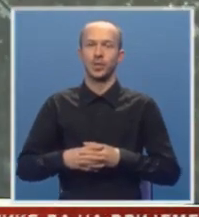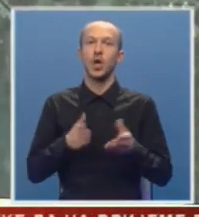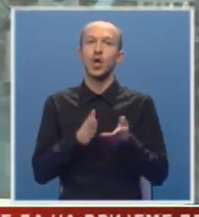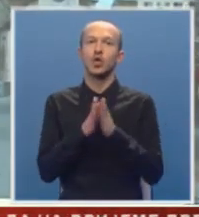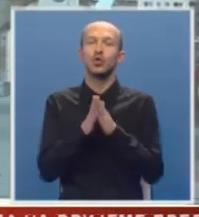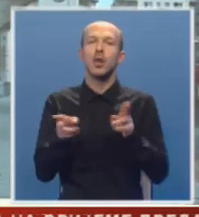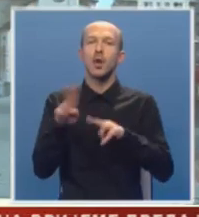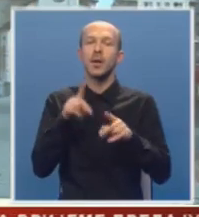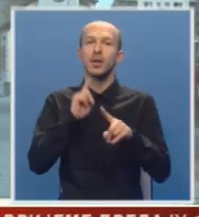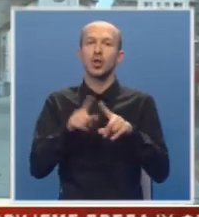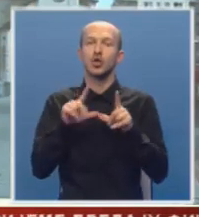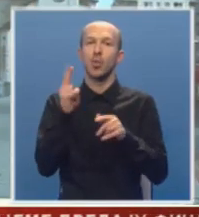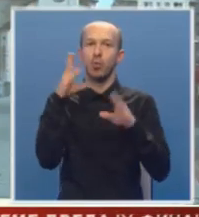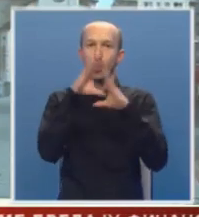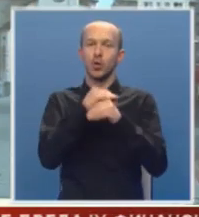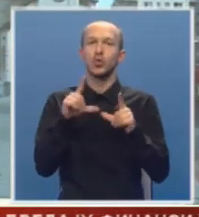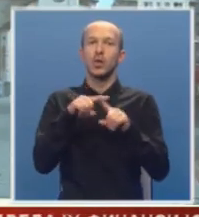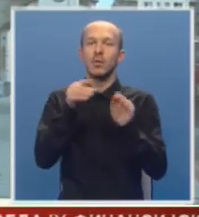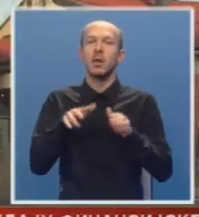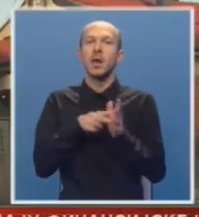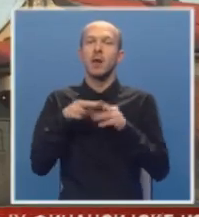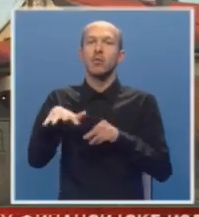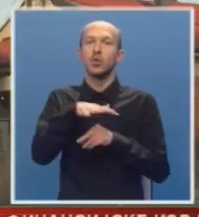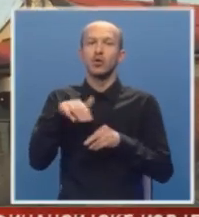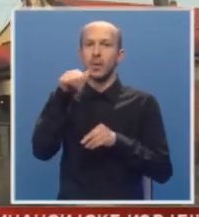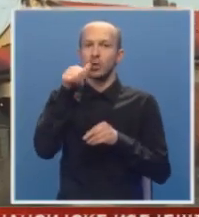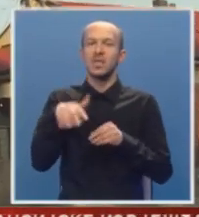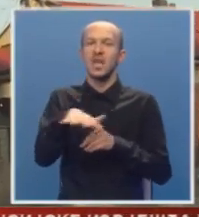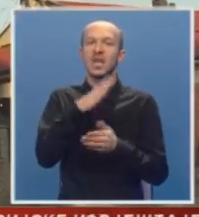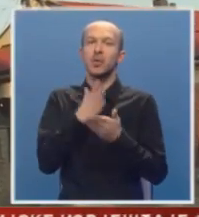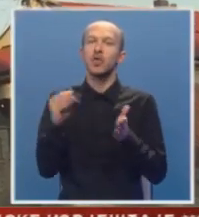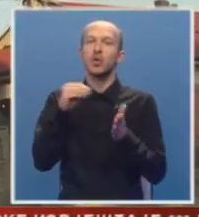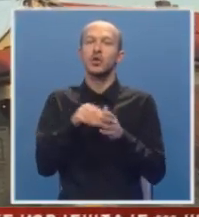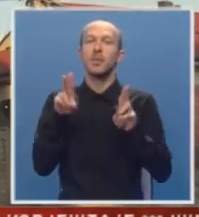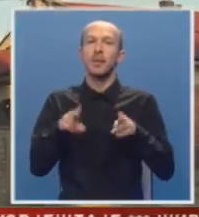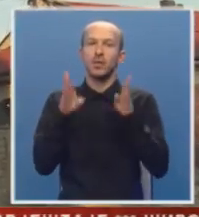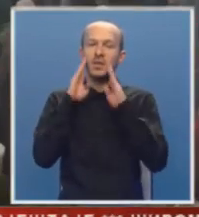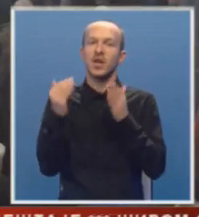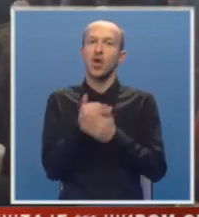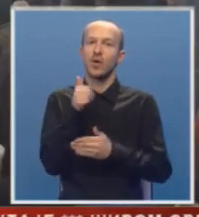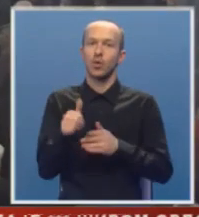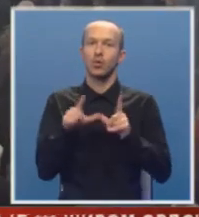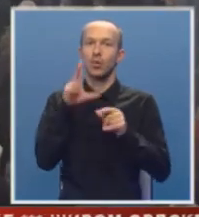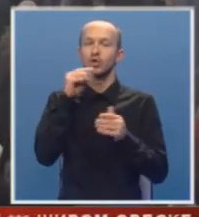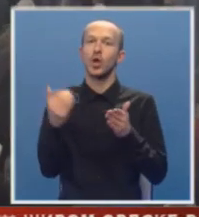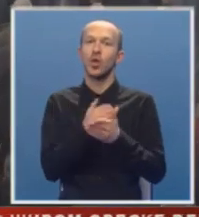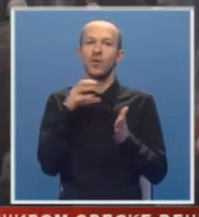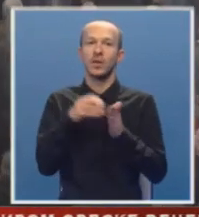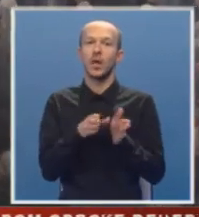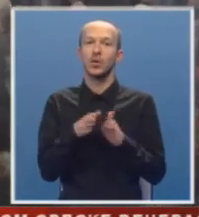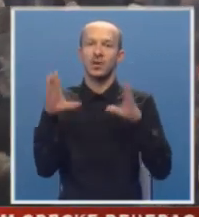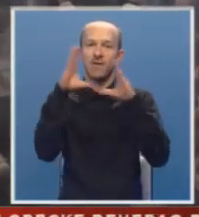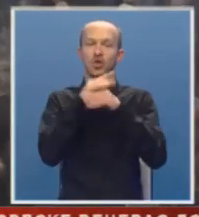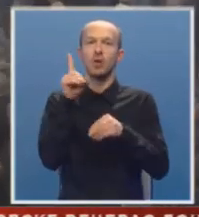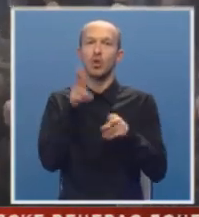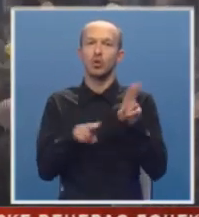Služenje molebana tačno u ponoć u hramovima na području Prijedorske regije biće obilježena pravoslavna nova godina. U opštini Novi Grad, osim